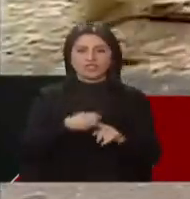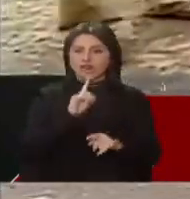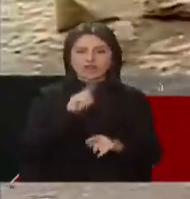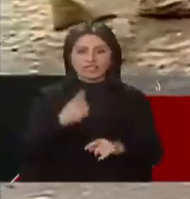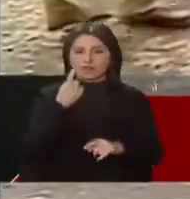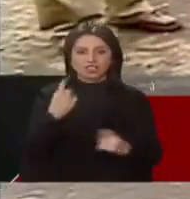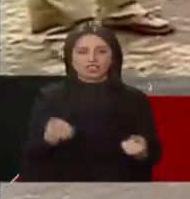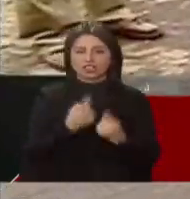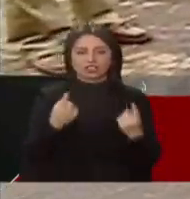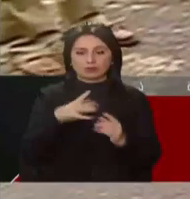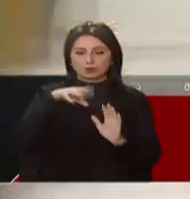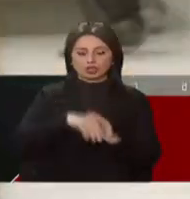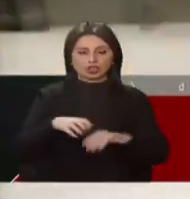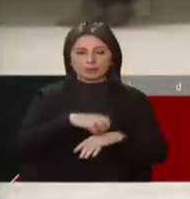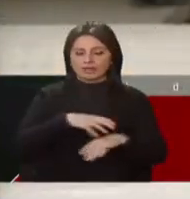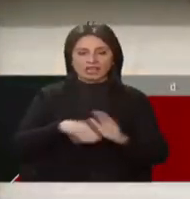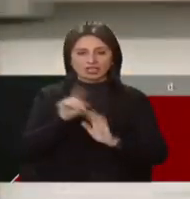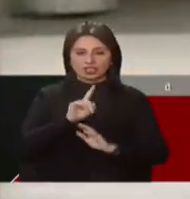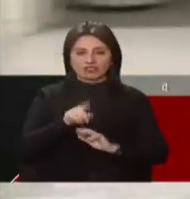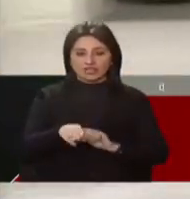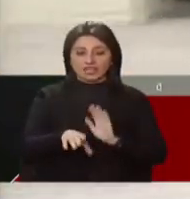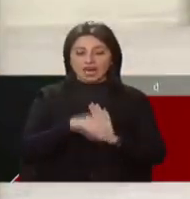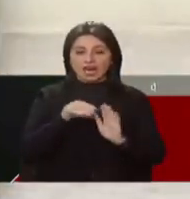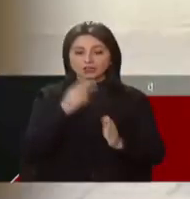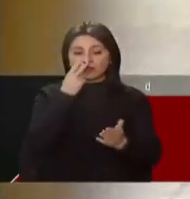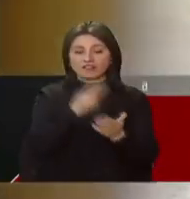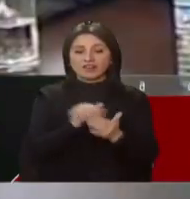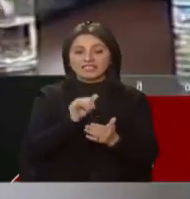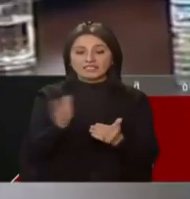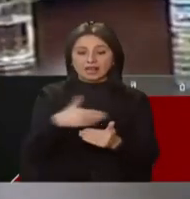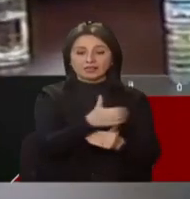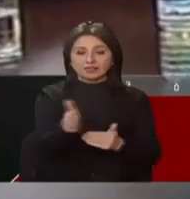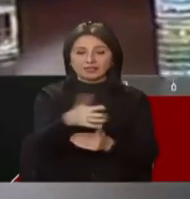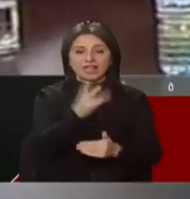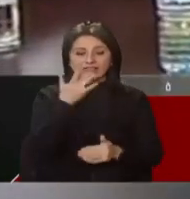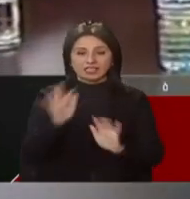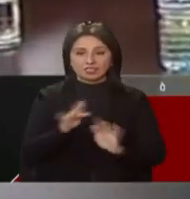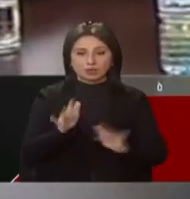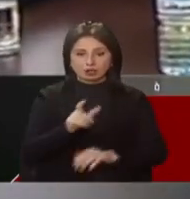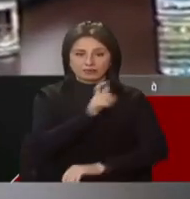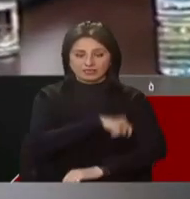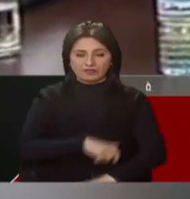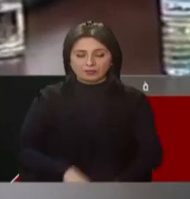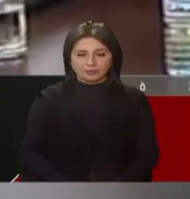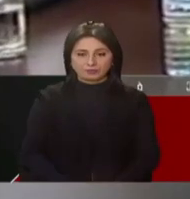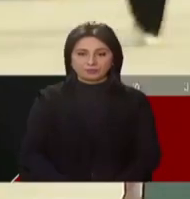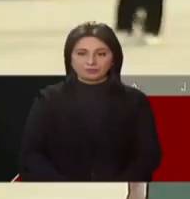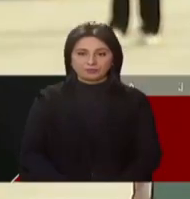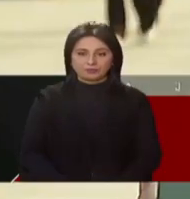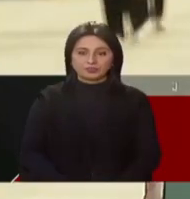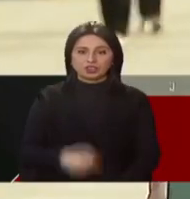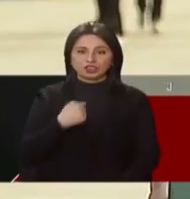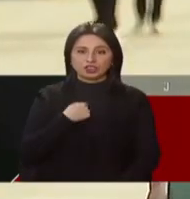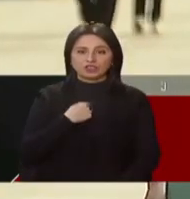იქნება ერთი ჩვეულებრივი შიდა პარტიული არჩევნები ეს არჩევნები განახებს საითიხრებიან ნაციონალური მოძრაობის წევრები